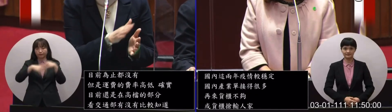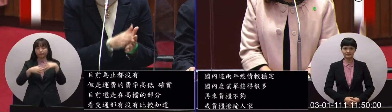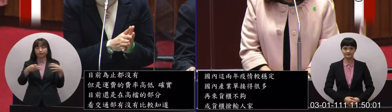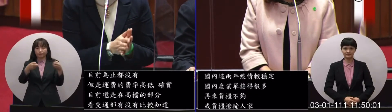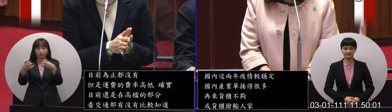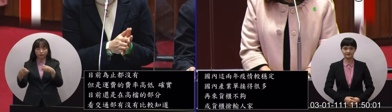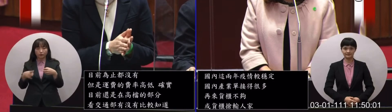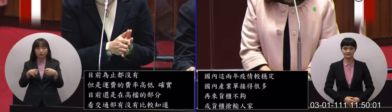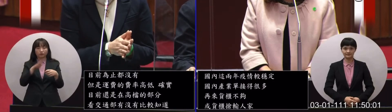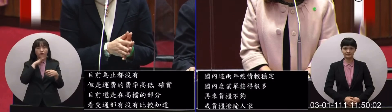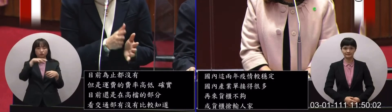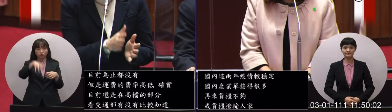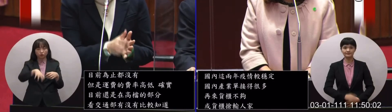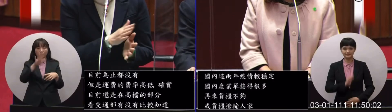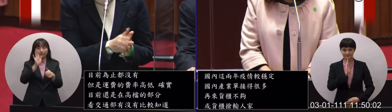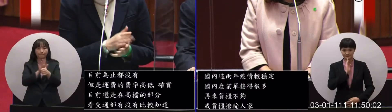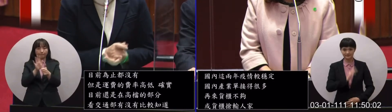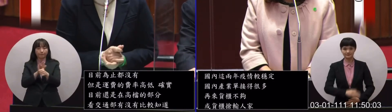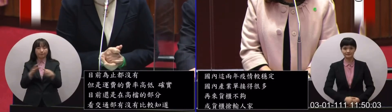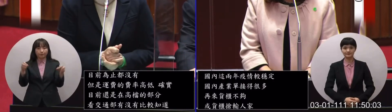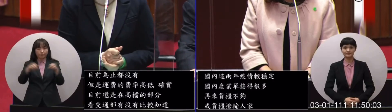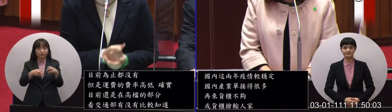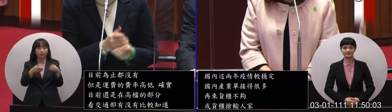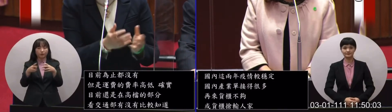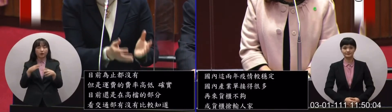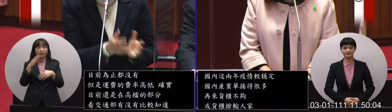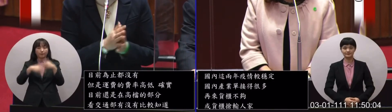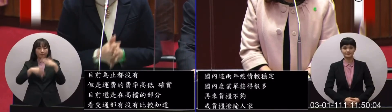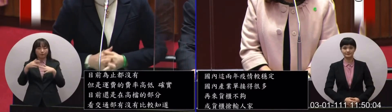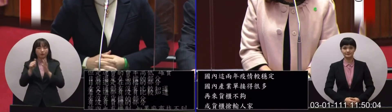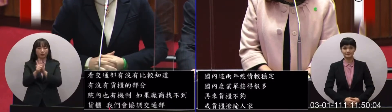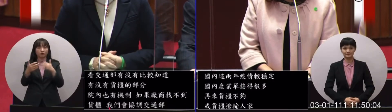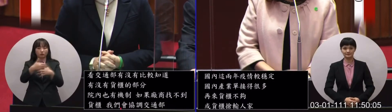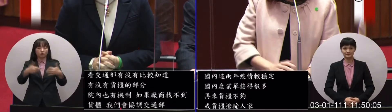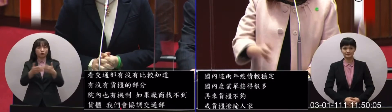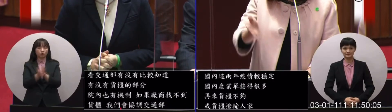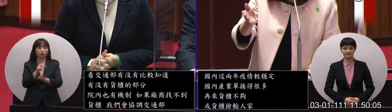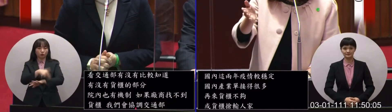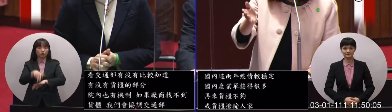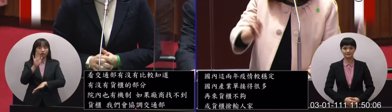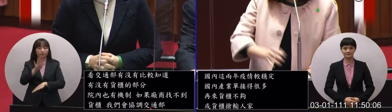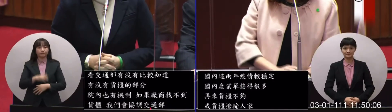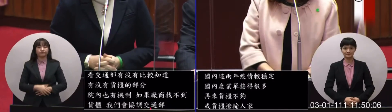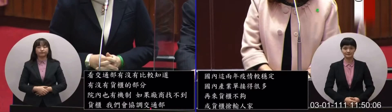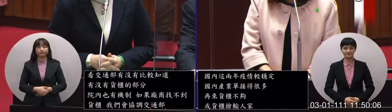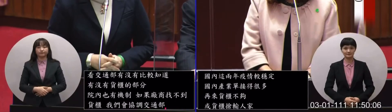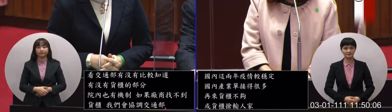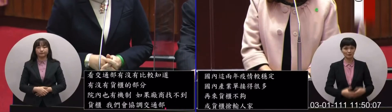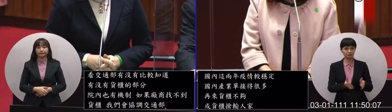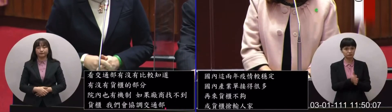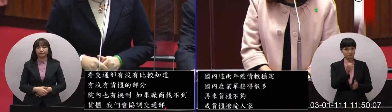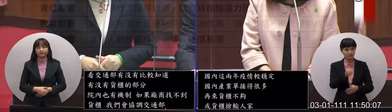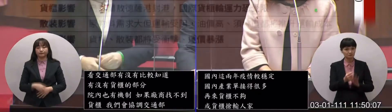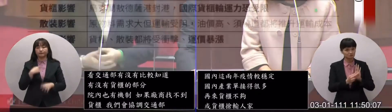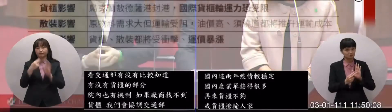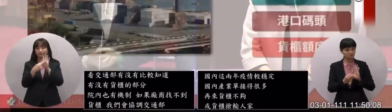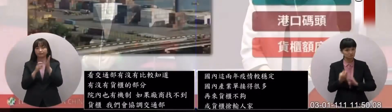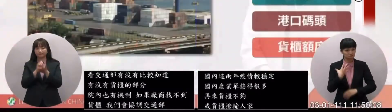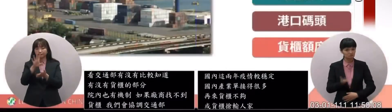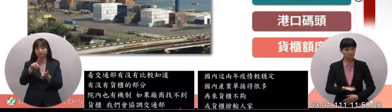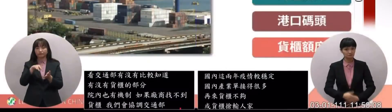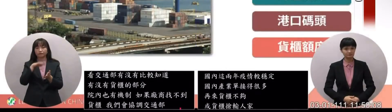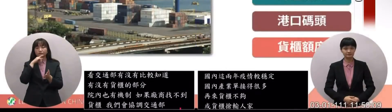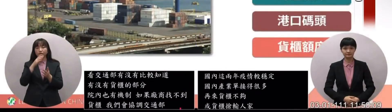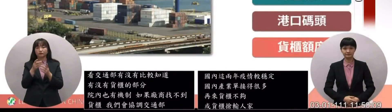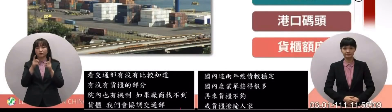我们有一个平台， 对， 那这个都可以来协助找得到相关的货柜。 就是说部长这边， 是我跟委员报告，我们航